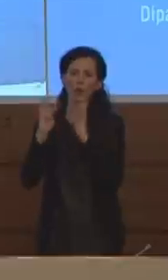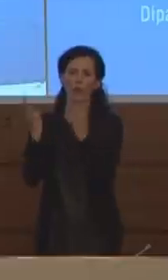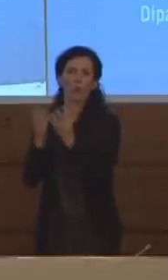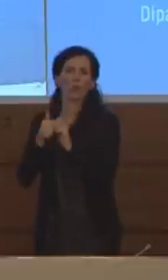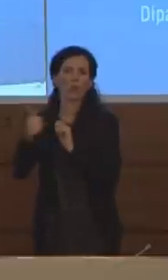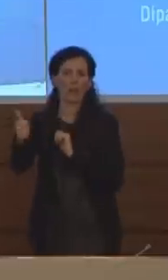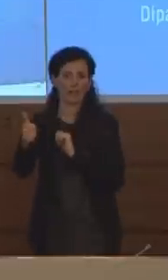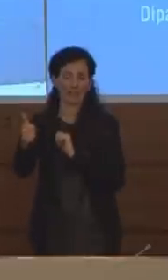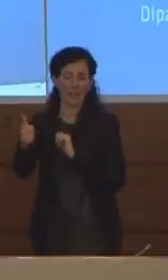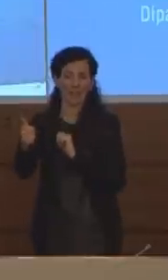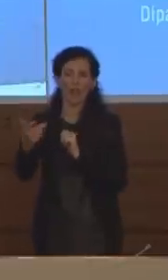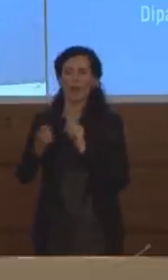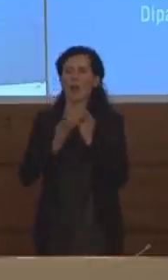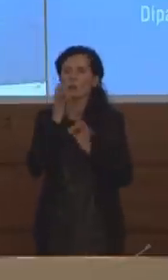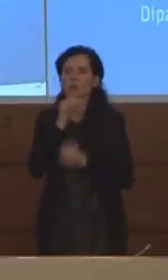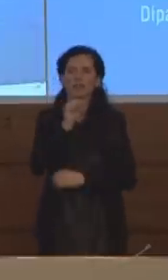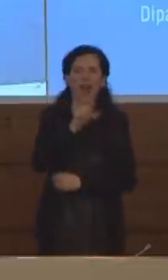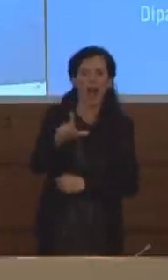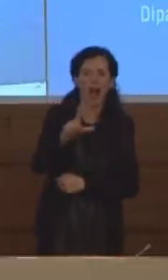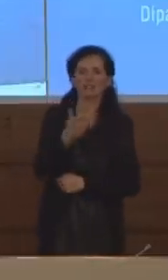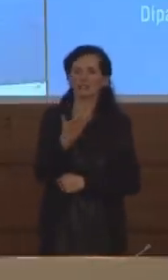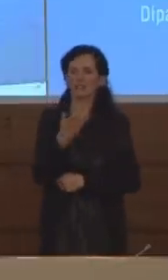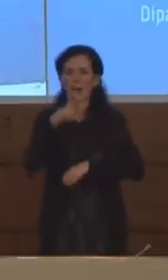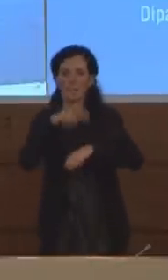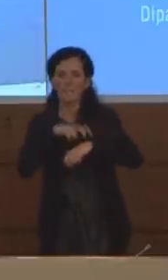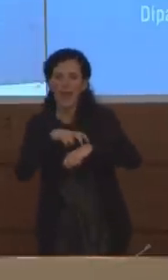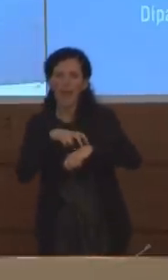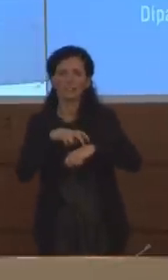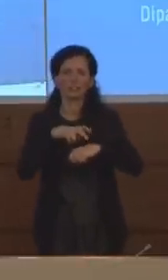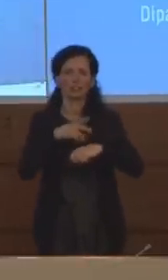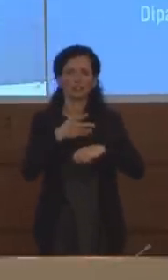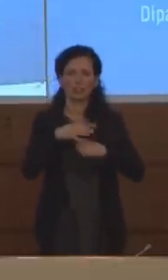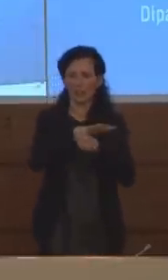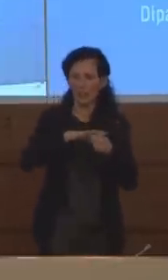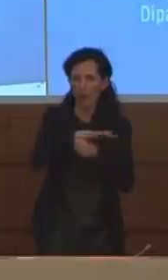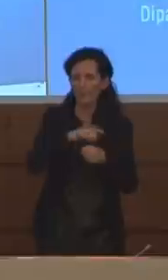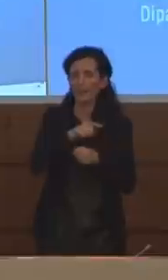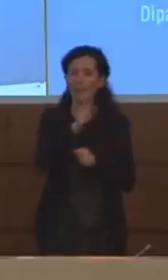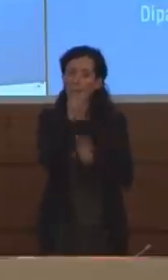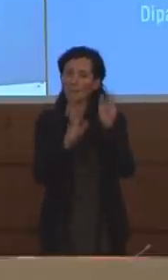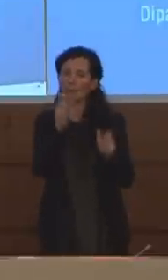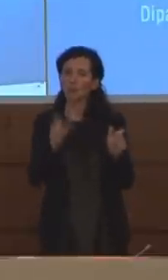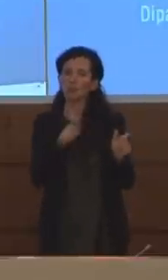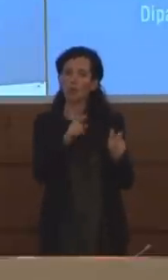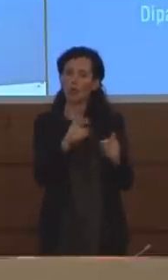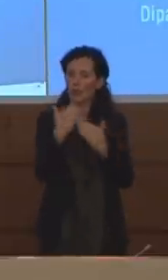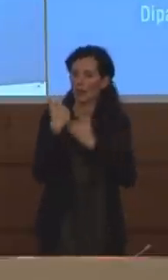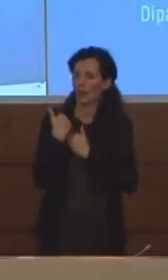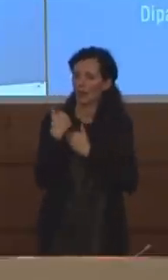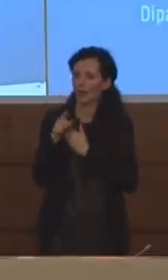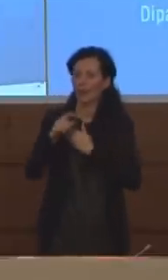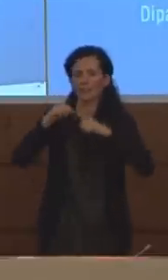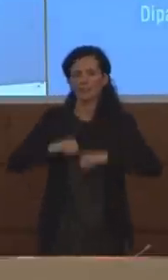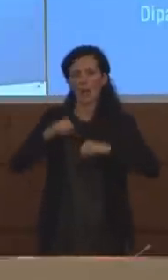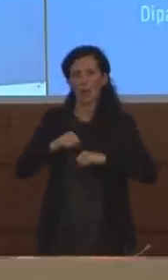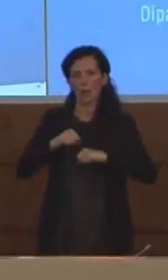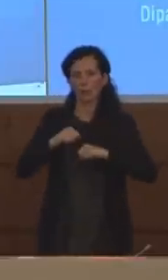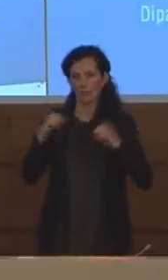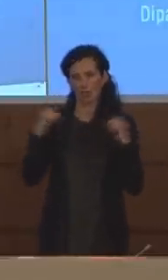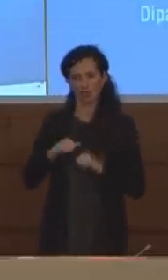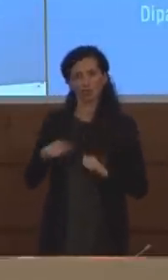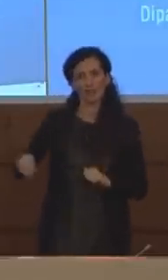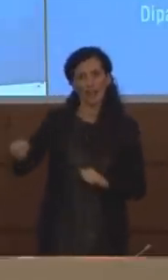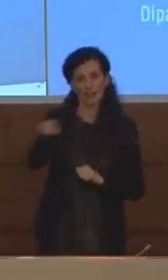aziende sanitarie dipartimento di prevenzione di medicina generale tutte le persone che si occupa della salute delle persone